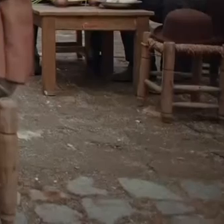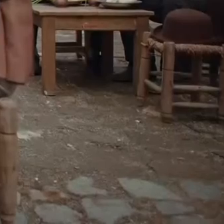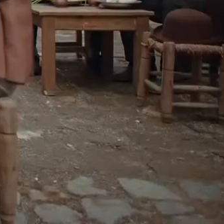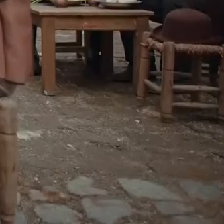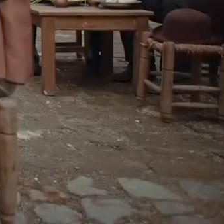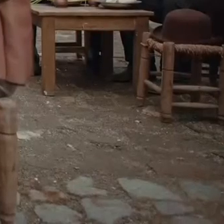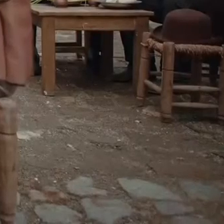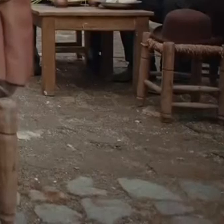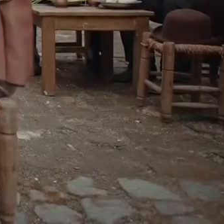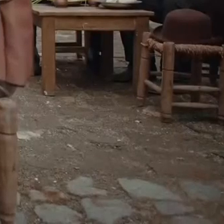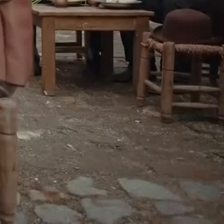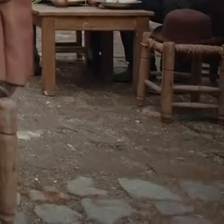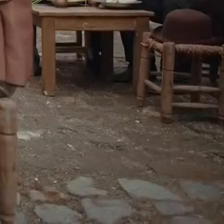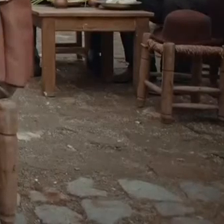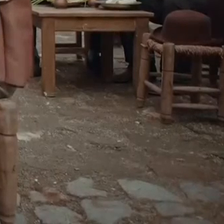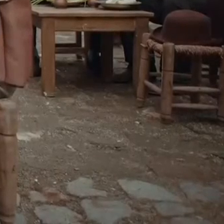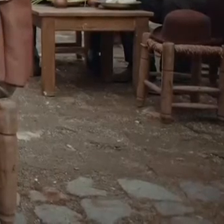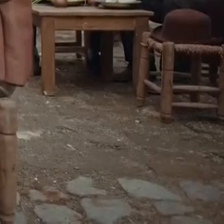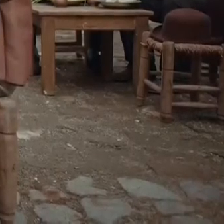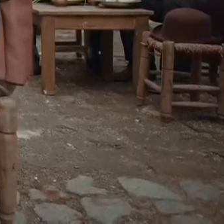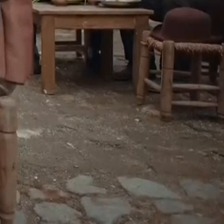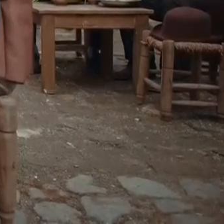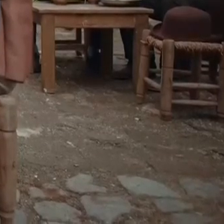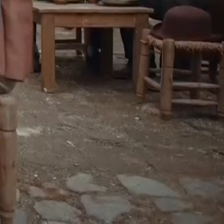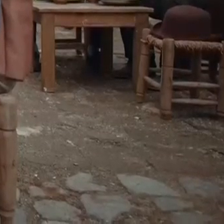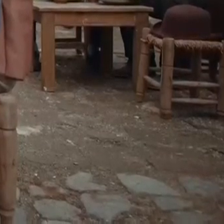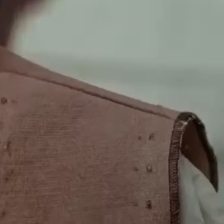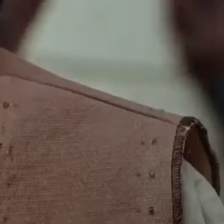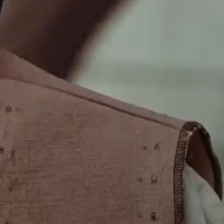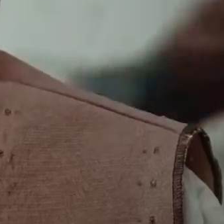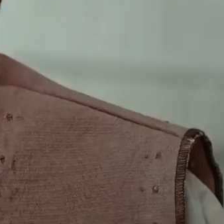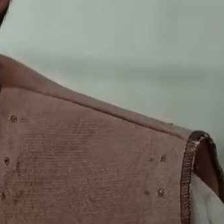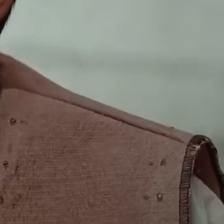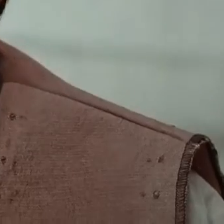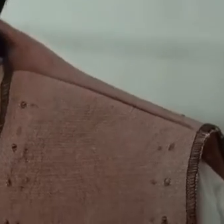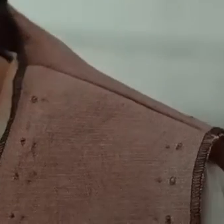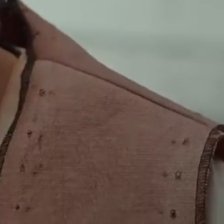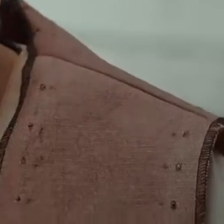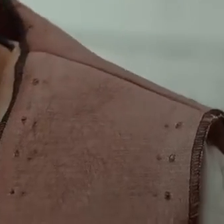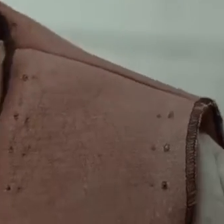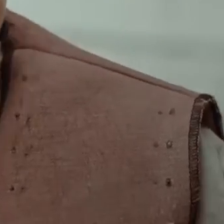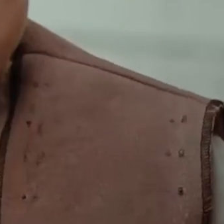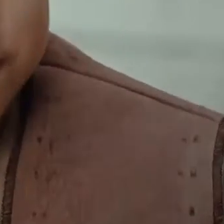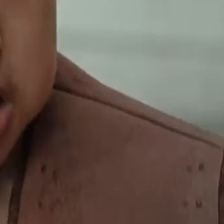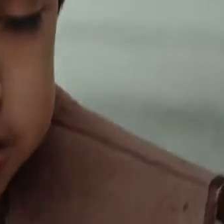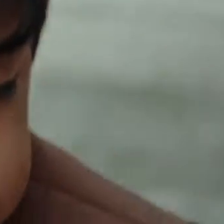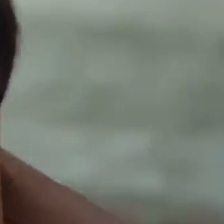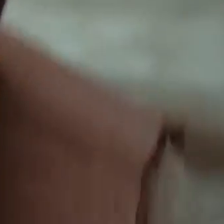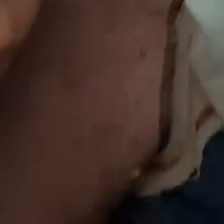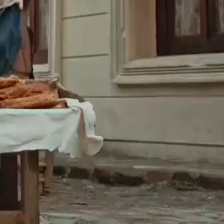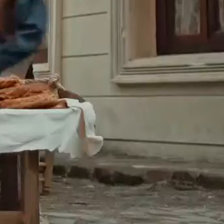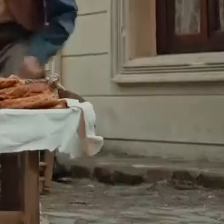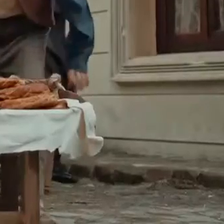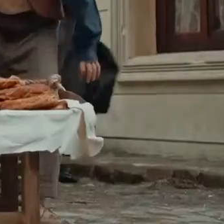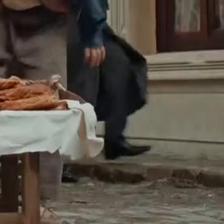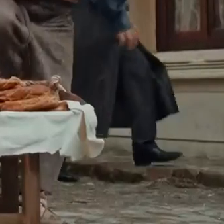Çenesinin altından tutup sıktı. Yüzüne bakıp gülümsedi ve bavulunu aldı. O giderken çocuk gülümseyerek ardından baktı. Dudağının kenarındaki